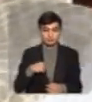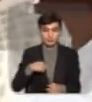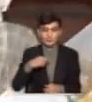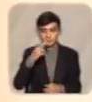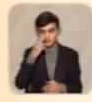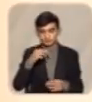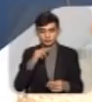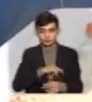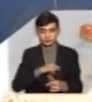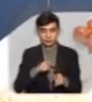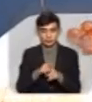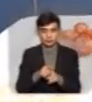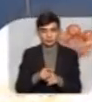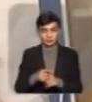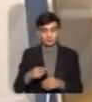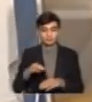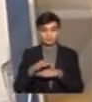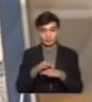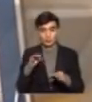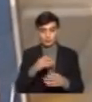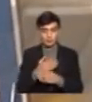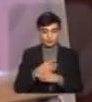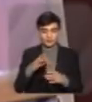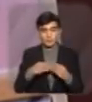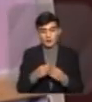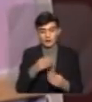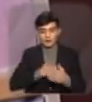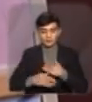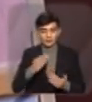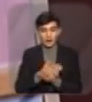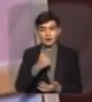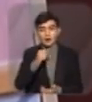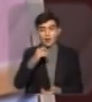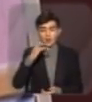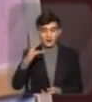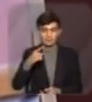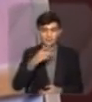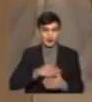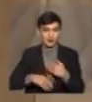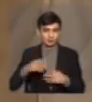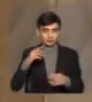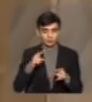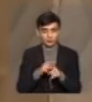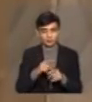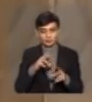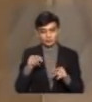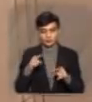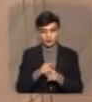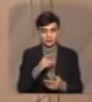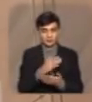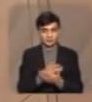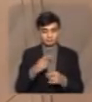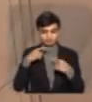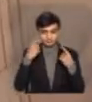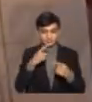кіргізуге көмектес. Отбасының қуанышында шек жоқ. Ал Гауһардың бақыттан төбесі көкке бір елі жетпей тұр.